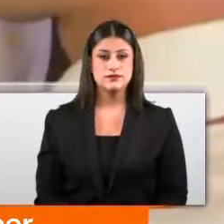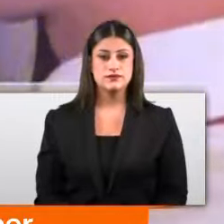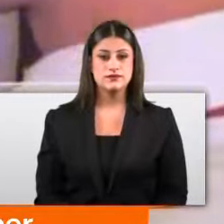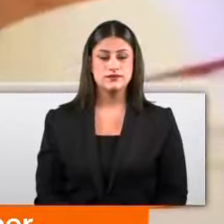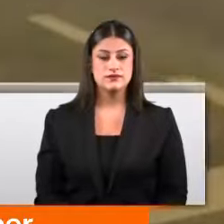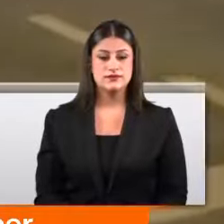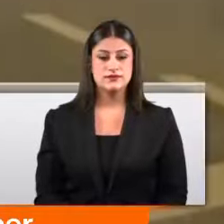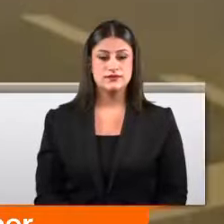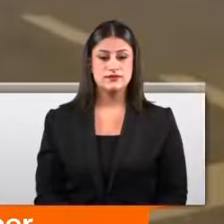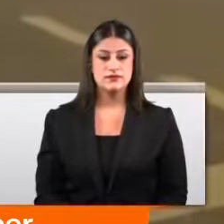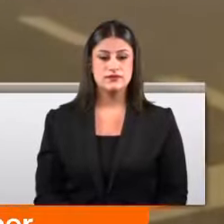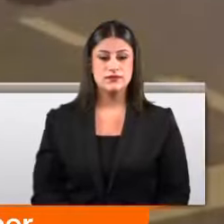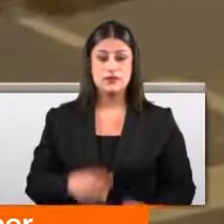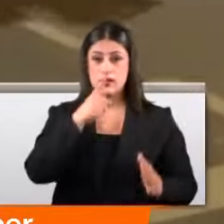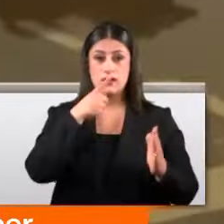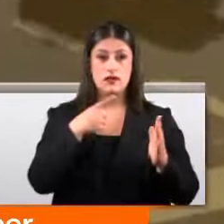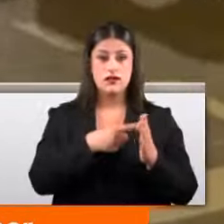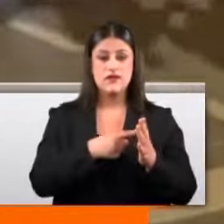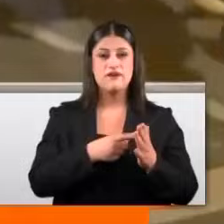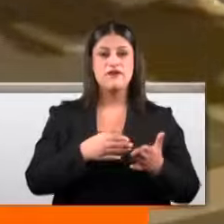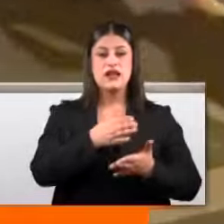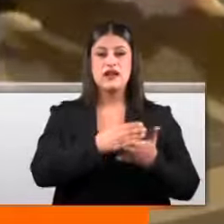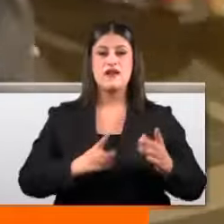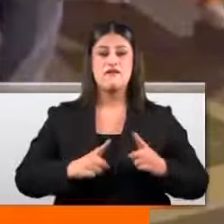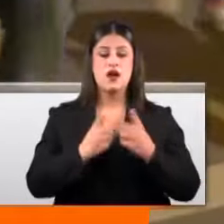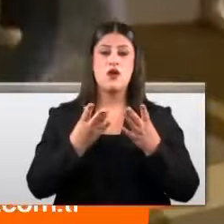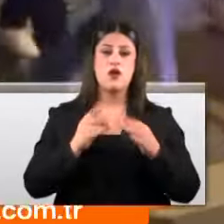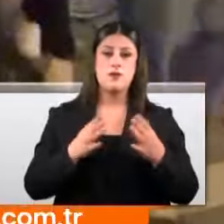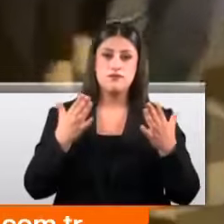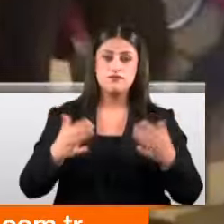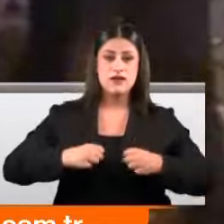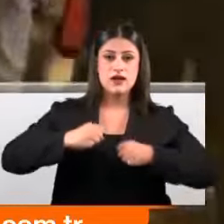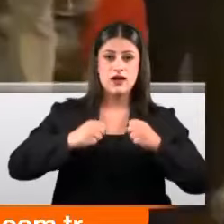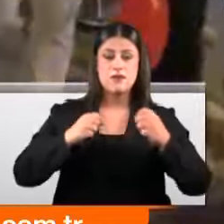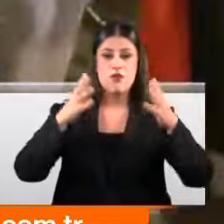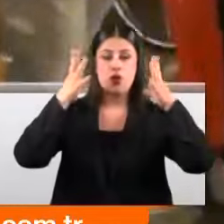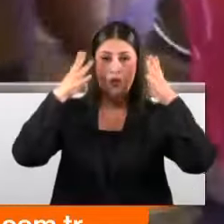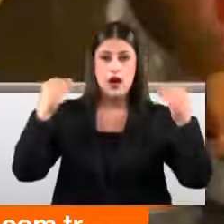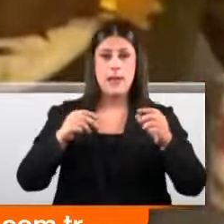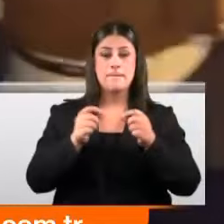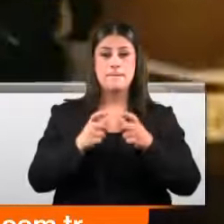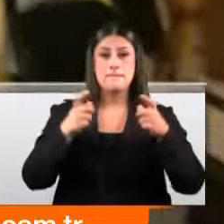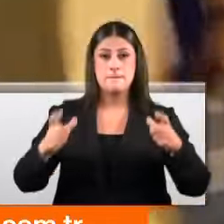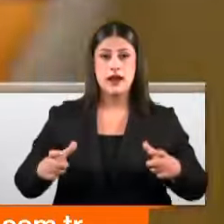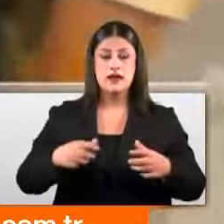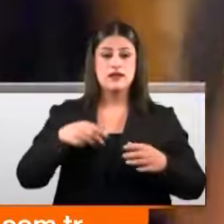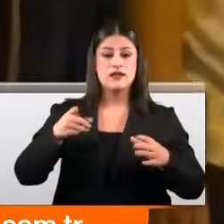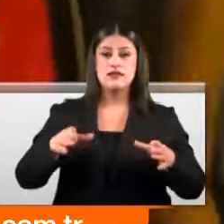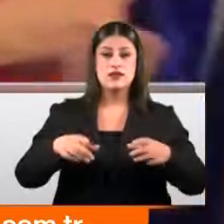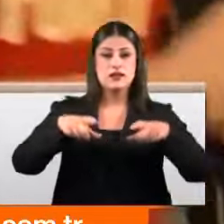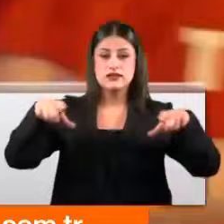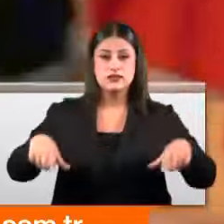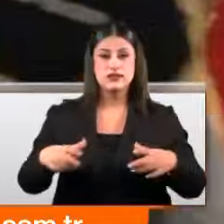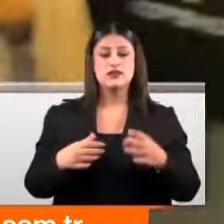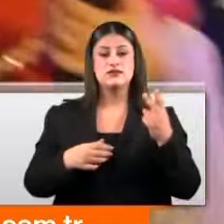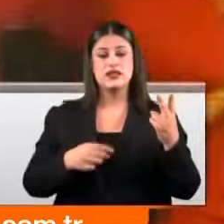hepsinin yanındayız. Hedef yarı finalde ancak olmadı. Rakibimiz Hollanda, Berlin Olimpiyat Stadı'nda 1-0 öne geçtiğimiz maçta bizi 2-1